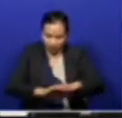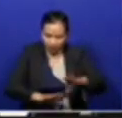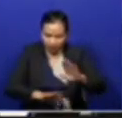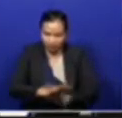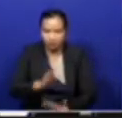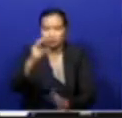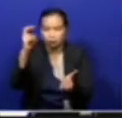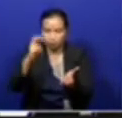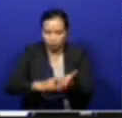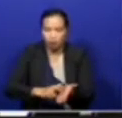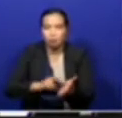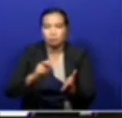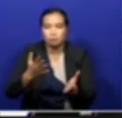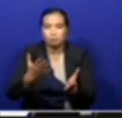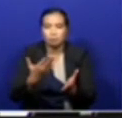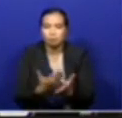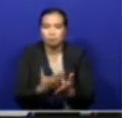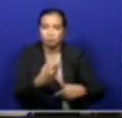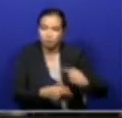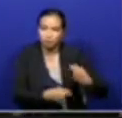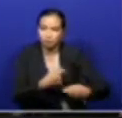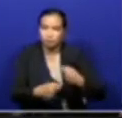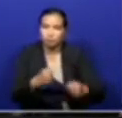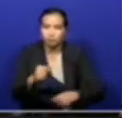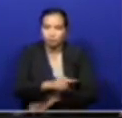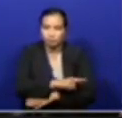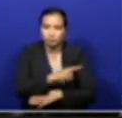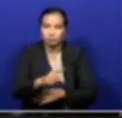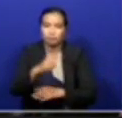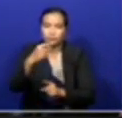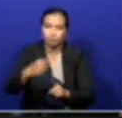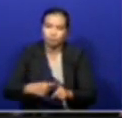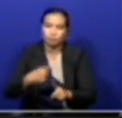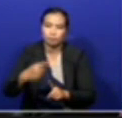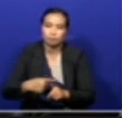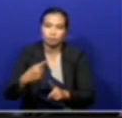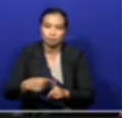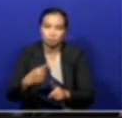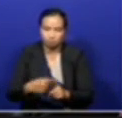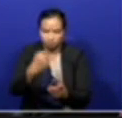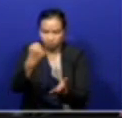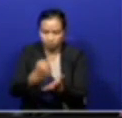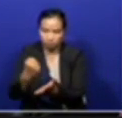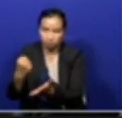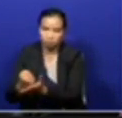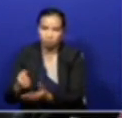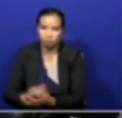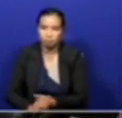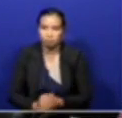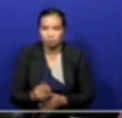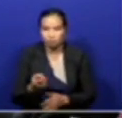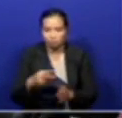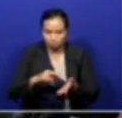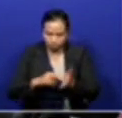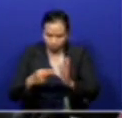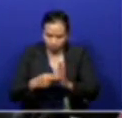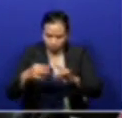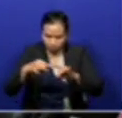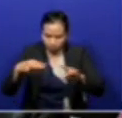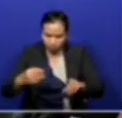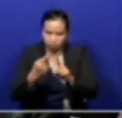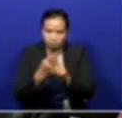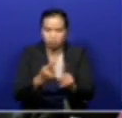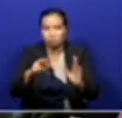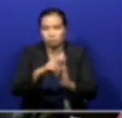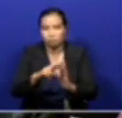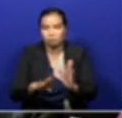องการจ่ายเงินและวันเดือนปีที่จ่ายเงินหลายฉบับจึงเป็นการปฏิบัติที่ไม่ถูกต้องตามระเบียบการเบิก